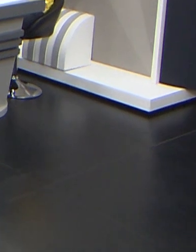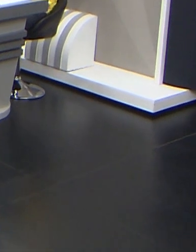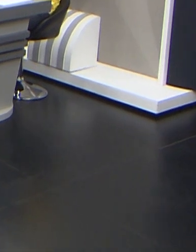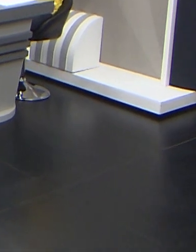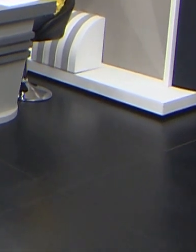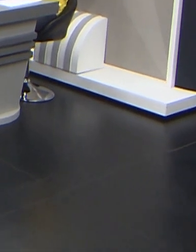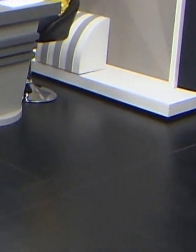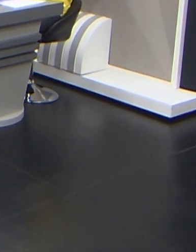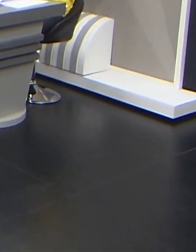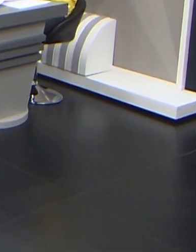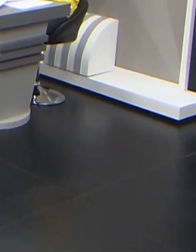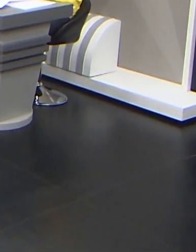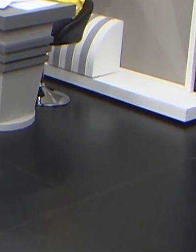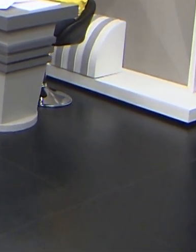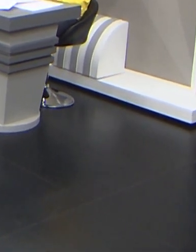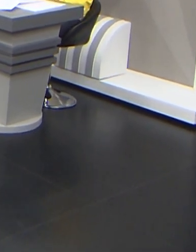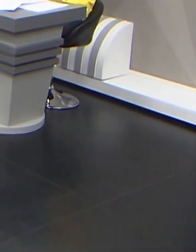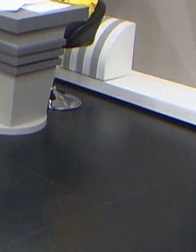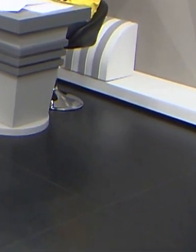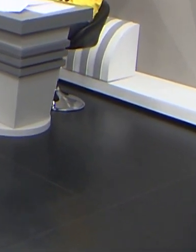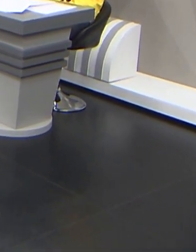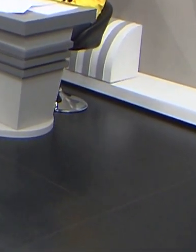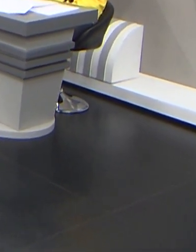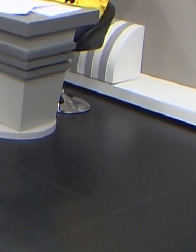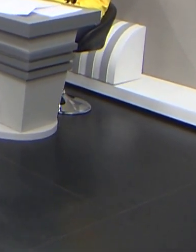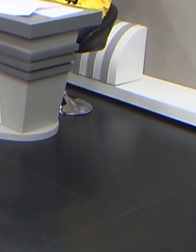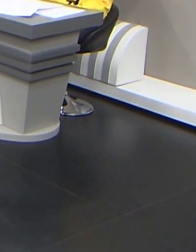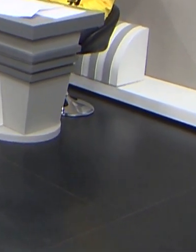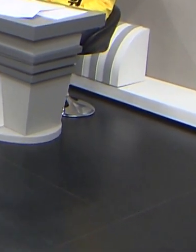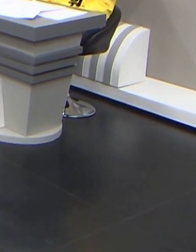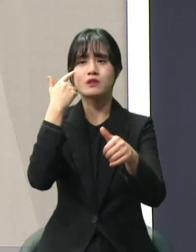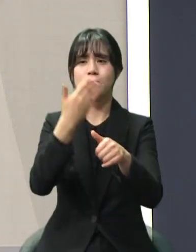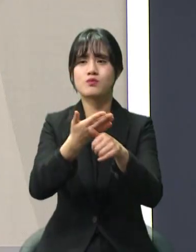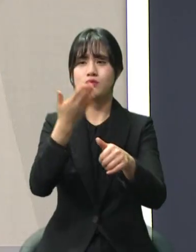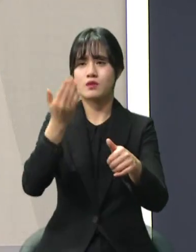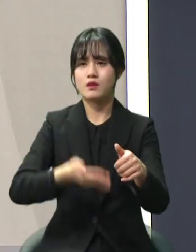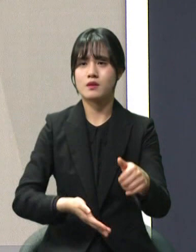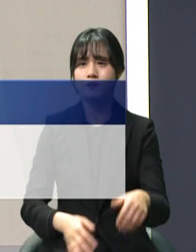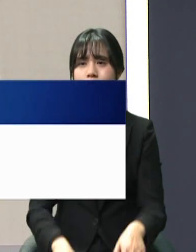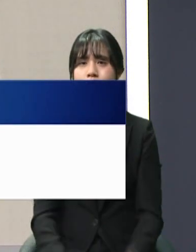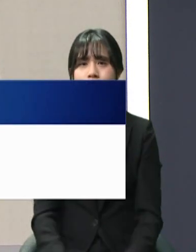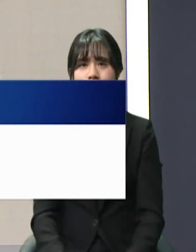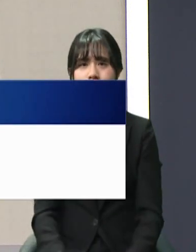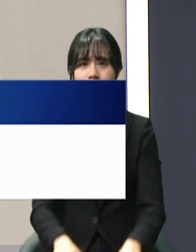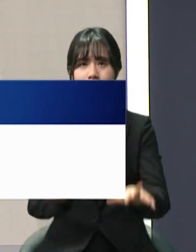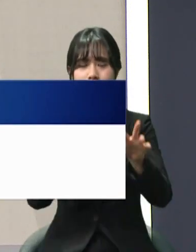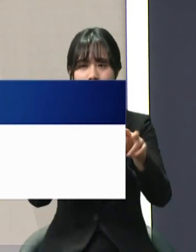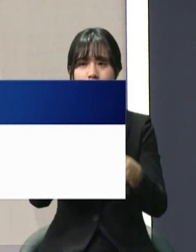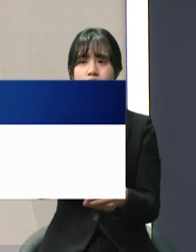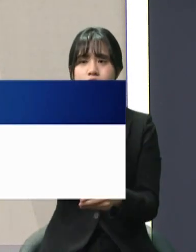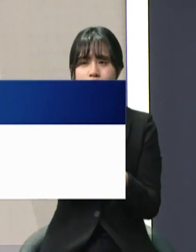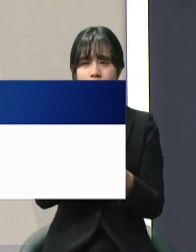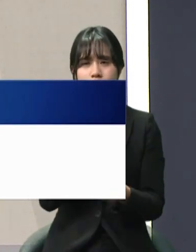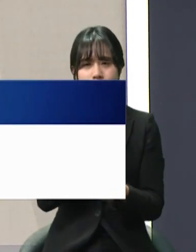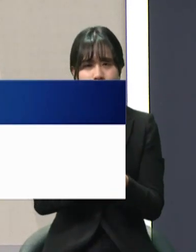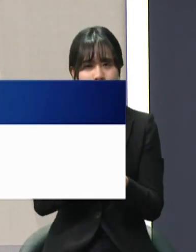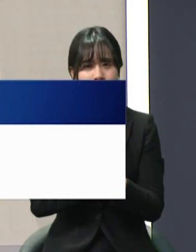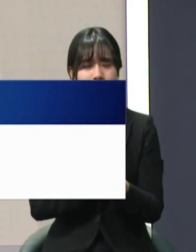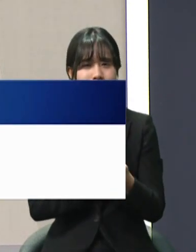비례대표 위성 정당을 둘러싼 논란도 쟁점으로 부각했습니다. 근본의 선거법 통과를